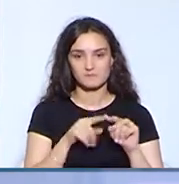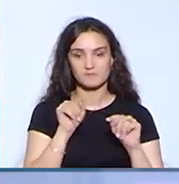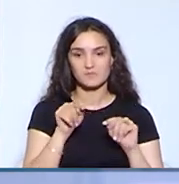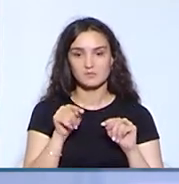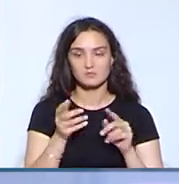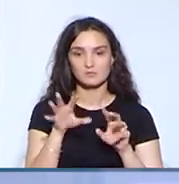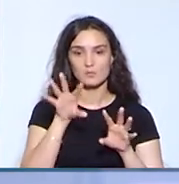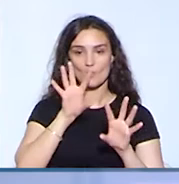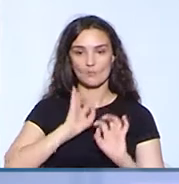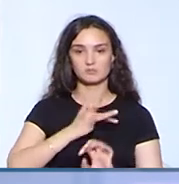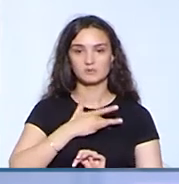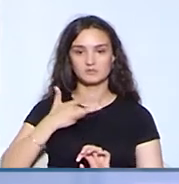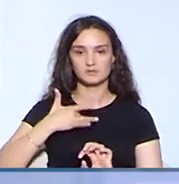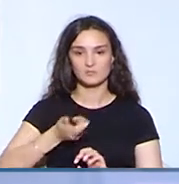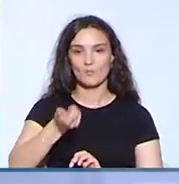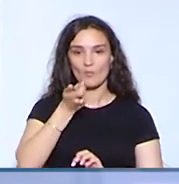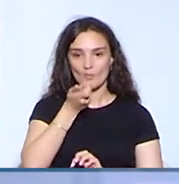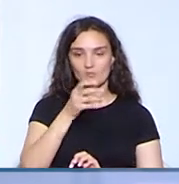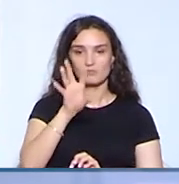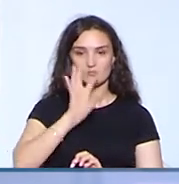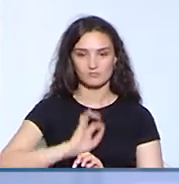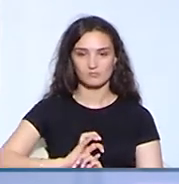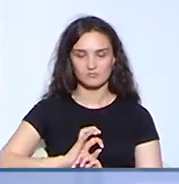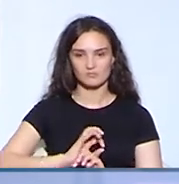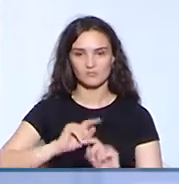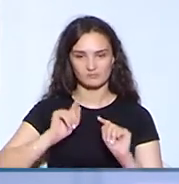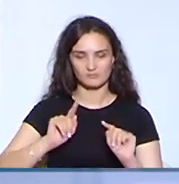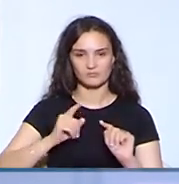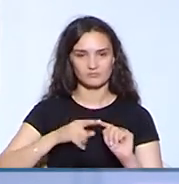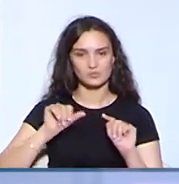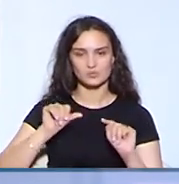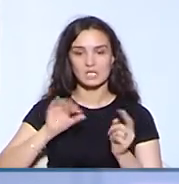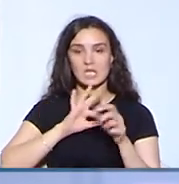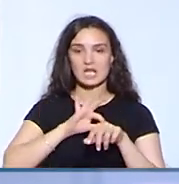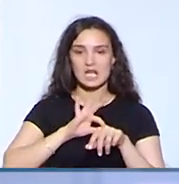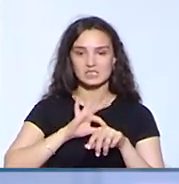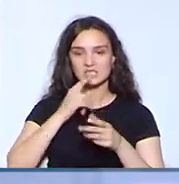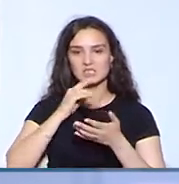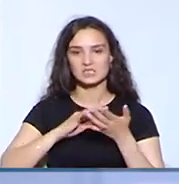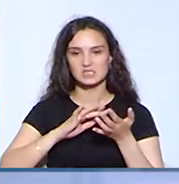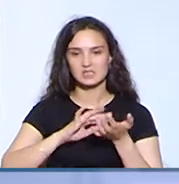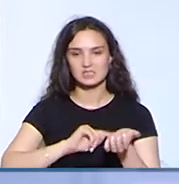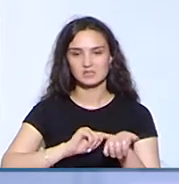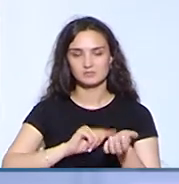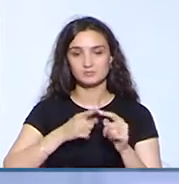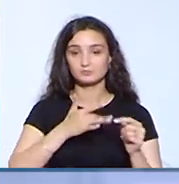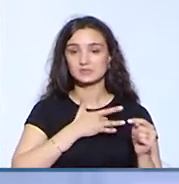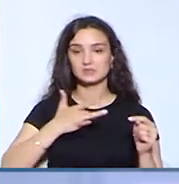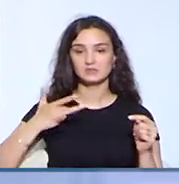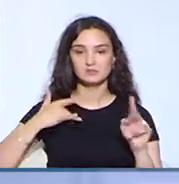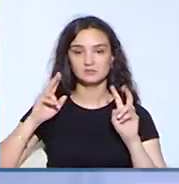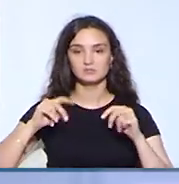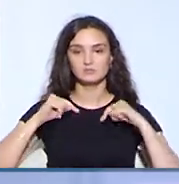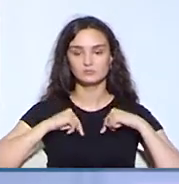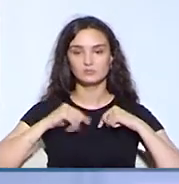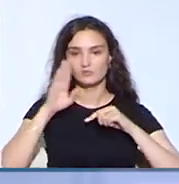შეწოვა ფილტვებიდან უფრო სწრაფად ხდება ვიდრე კანიდან, სისხლიდან თუ ასე და ასე შემდეგ, იმიტომ რომ ფილტვის სასიცოცხლო ტევადობა